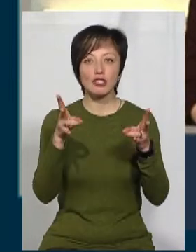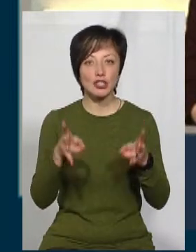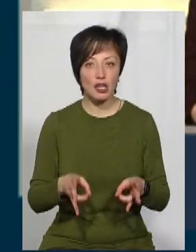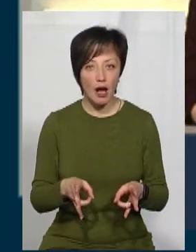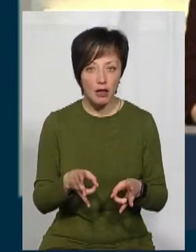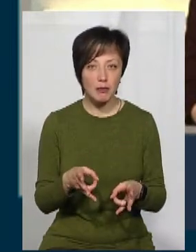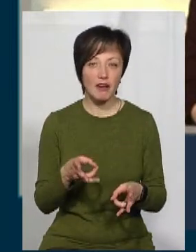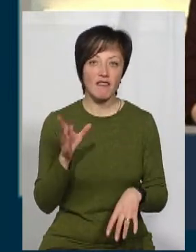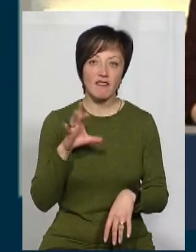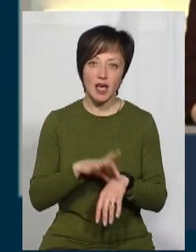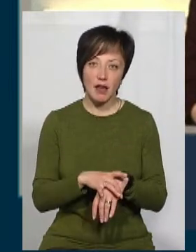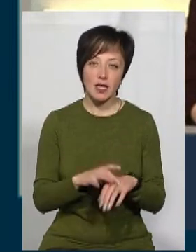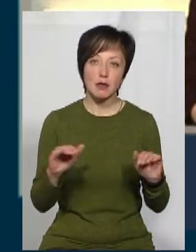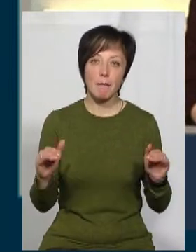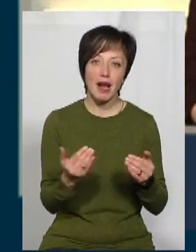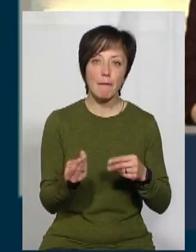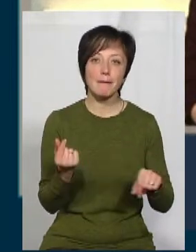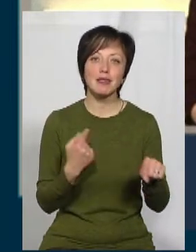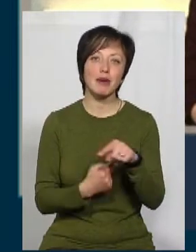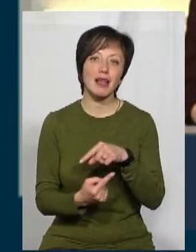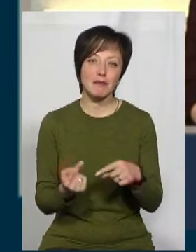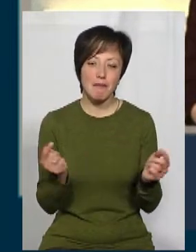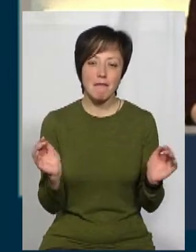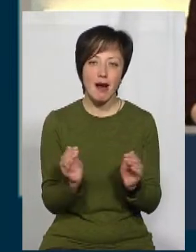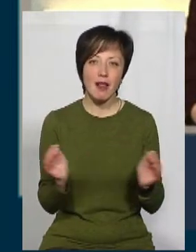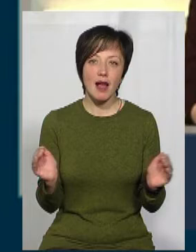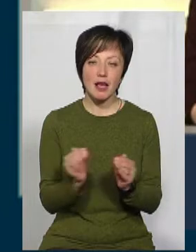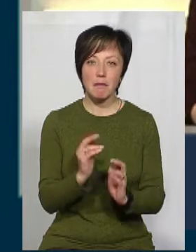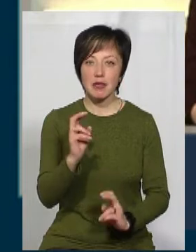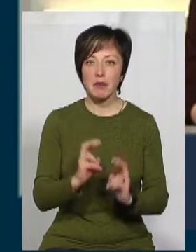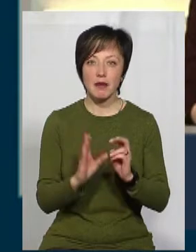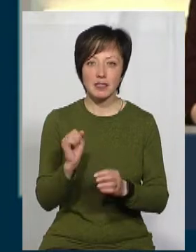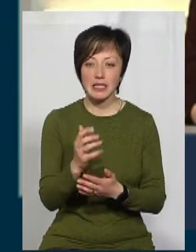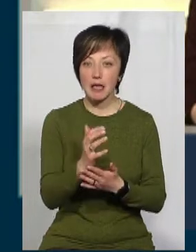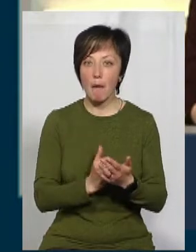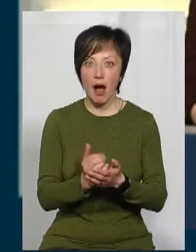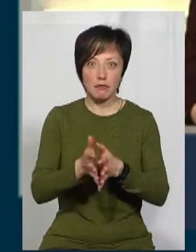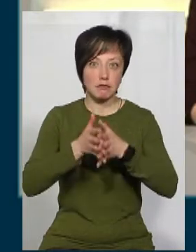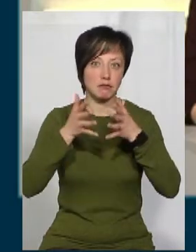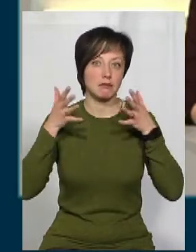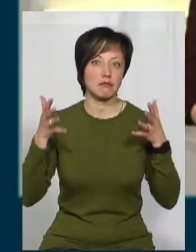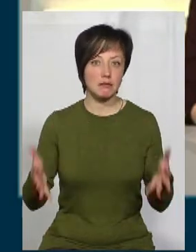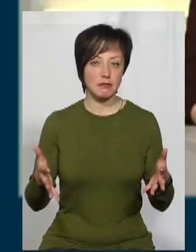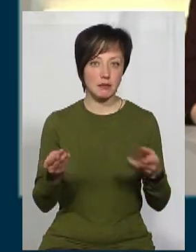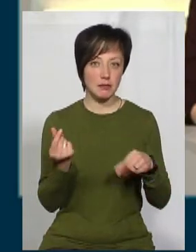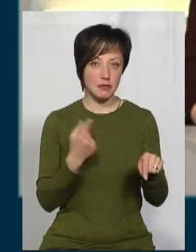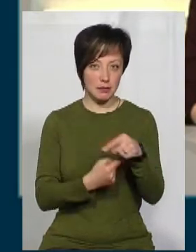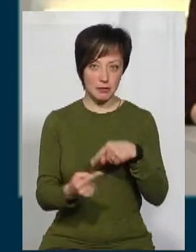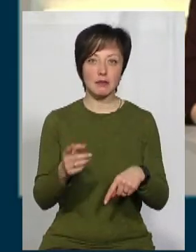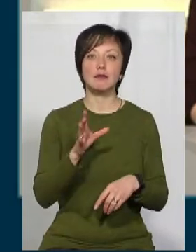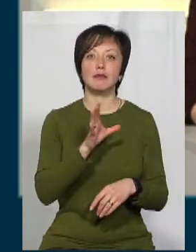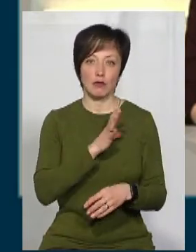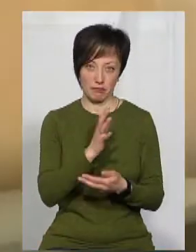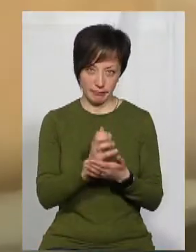виявилися якраз малі підприємці і маленькі підприємства. Тому що якщо запас у монополії був, запас